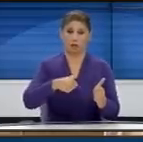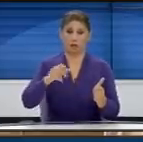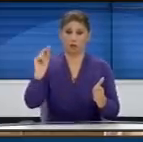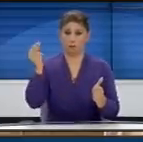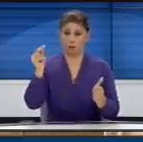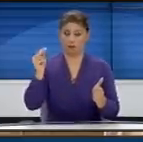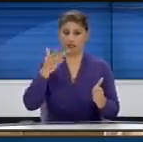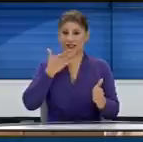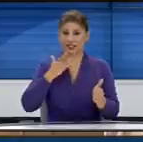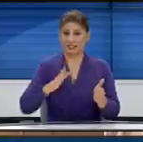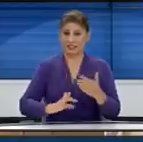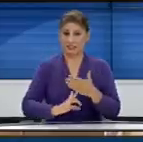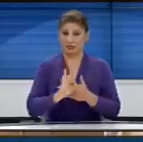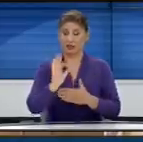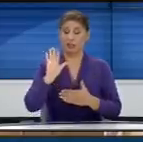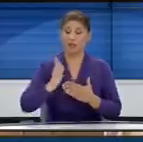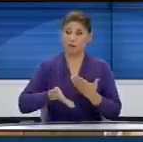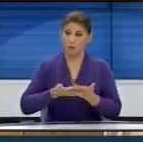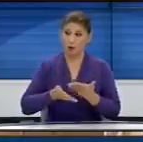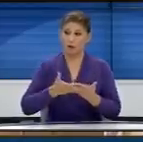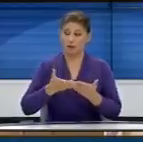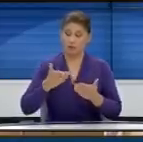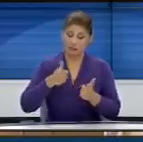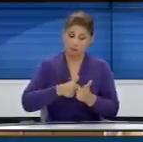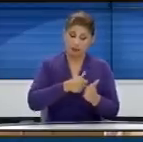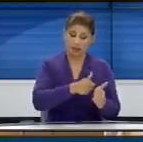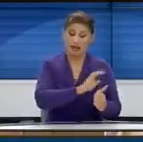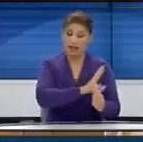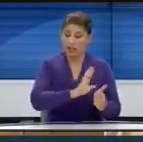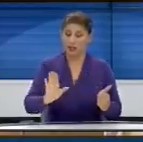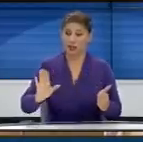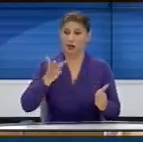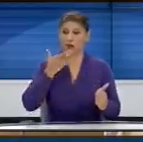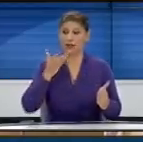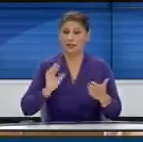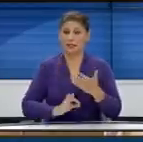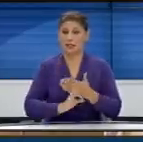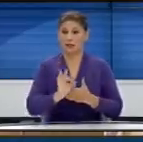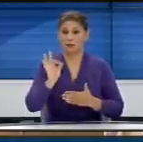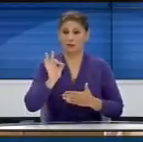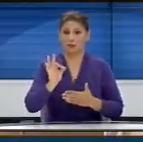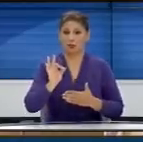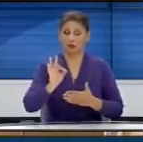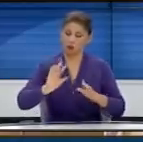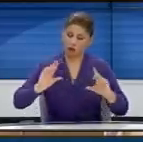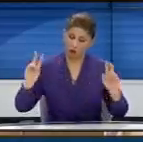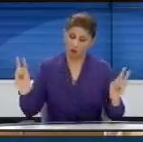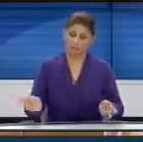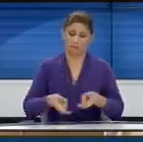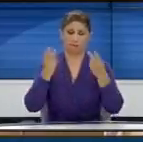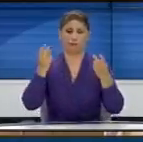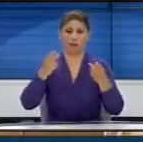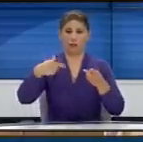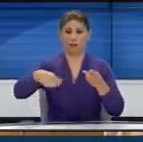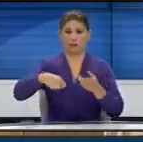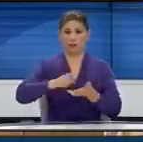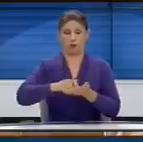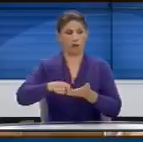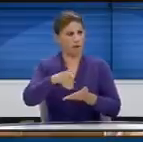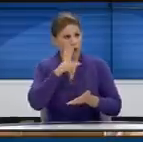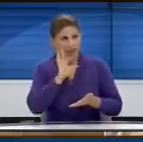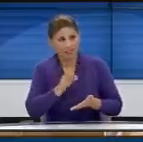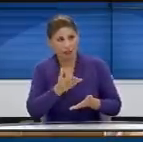δεν βοήθησε η παρακολούθηση κανενού Χρυσαυγίτη στην εξάρθρωση της Χρυσής Αυγής, σύμφωνα με τη δικαιογραφία. Είναι ή δεν